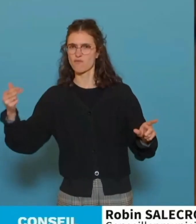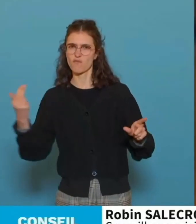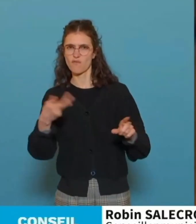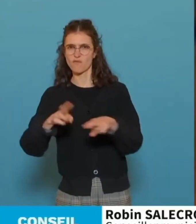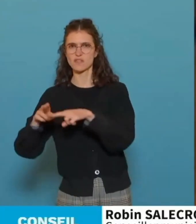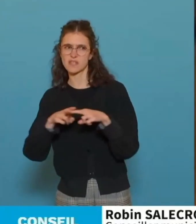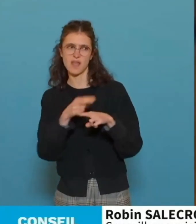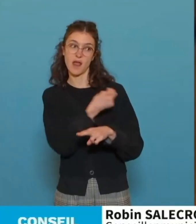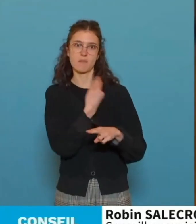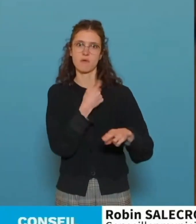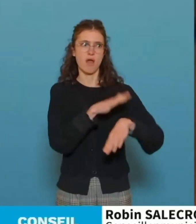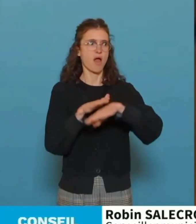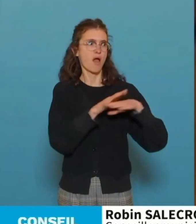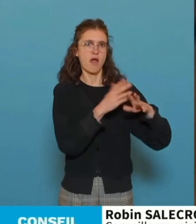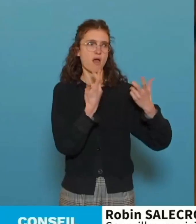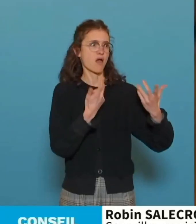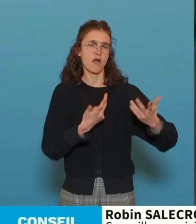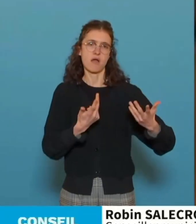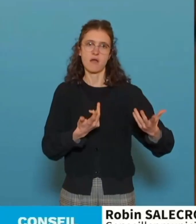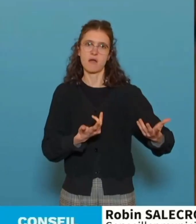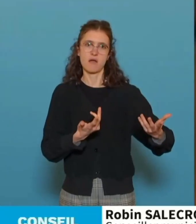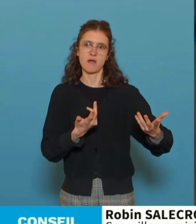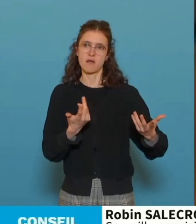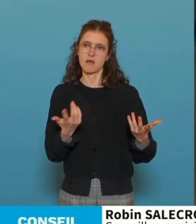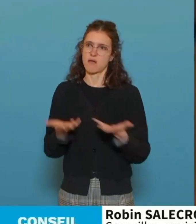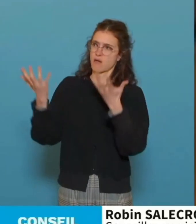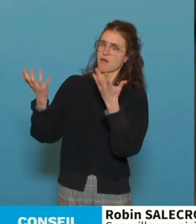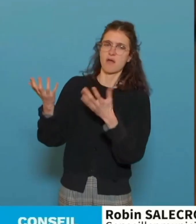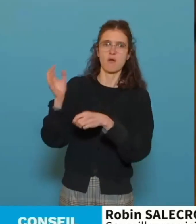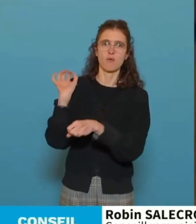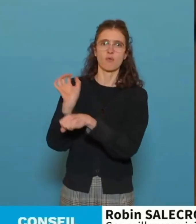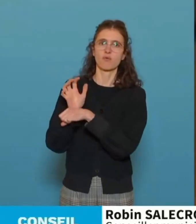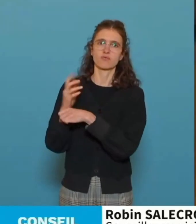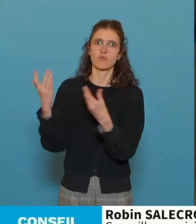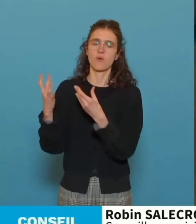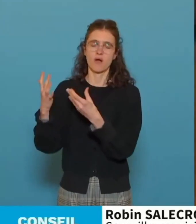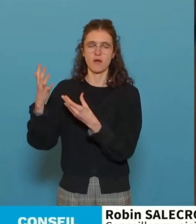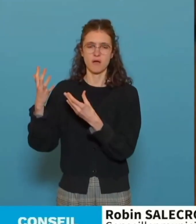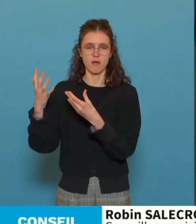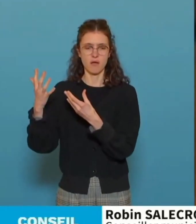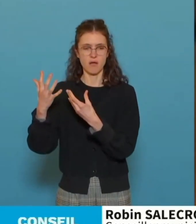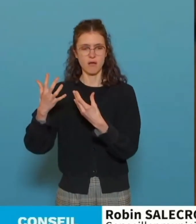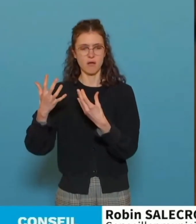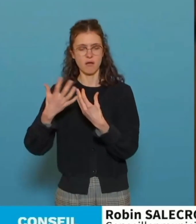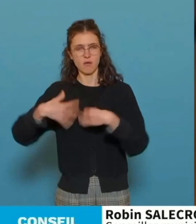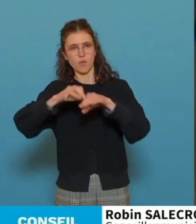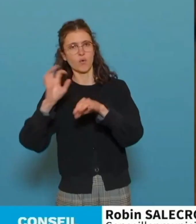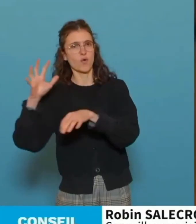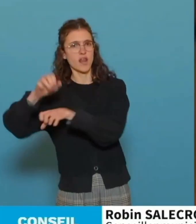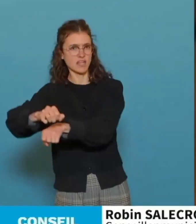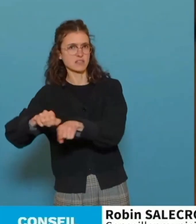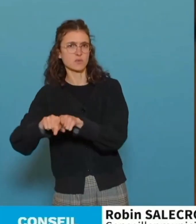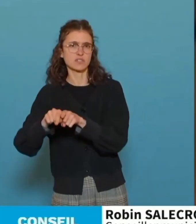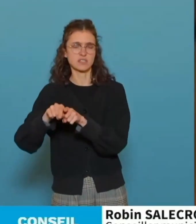fascisme, contre le colonialisme, contre l'injustice sociale. Une femme qui a traversé un siècle de lutte, qui a donné sa